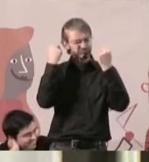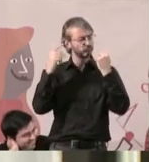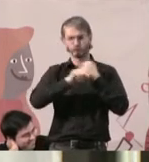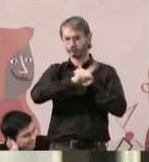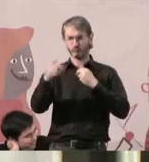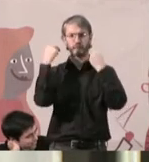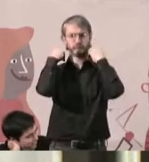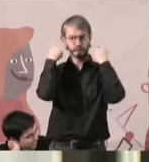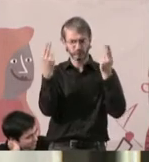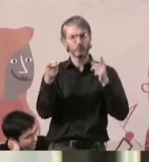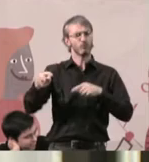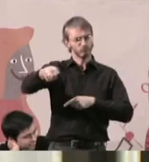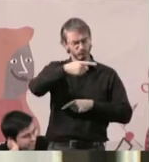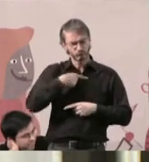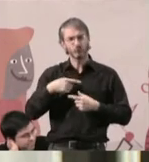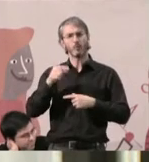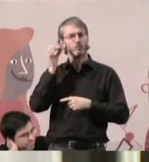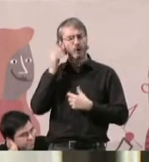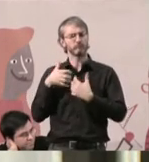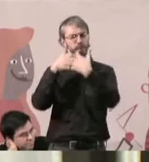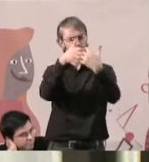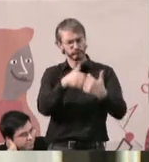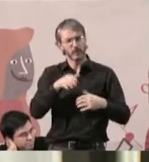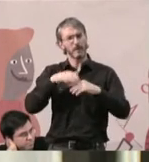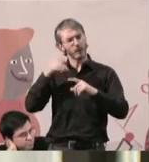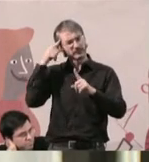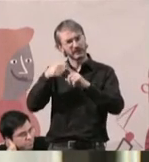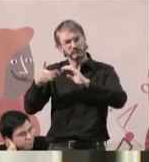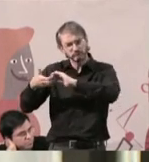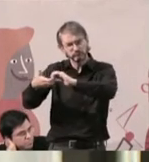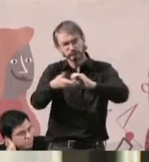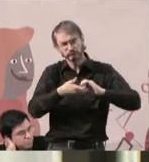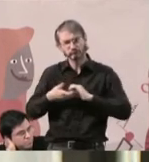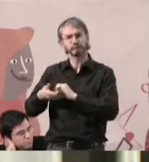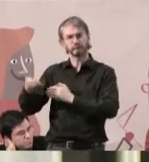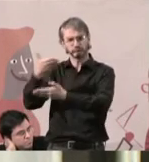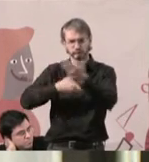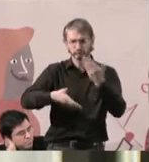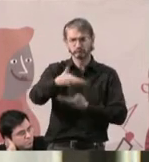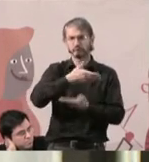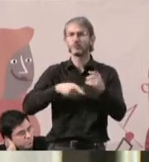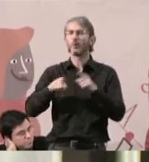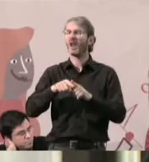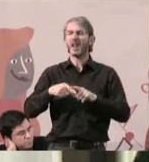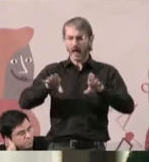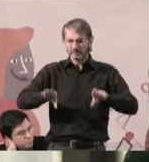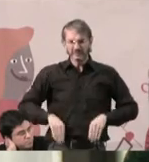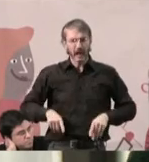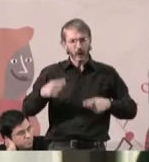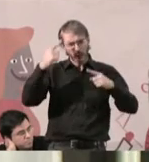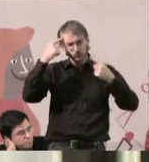Som moltes les que estem disposades a lluitar per la fraternitat. I som moltes les que no estem disposades a acceptar aquesta llei de la